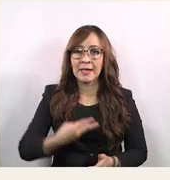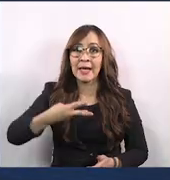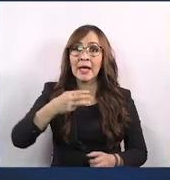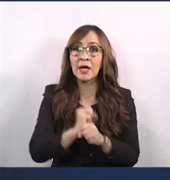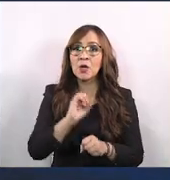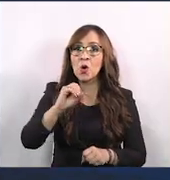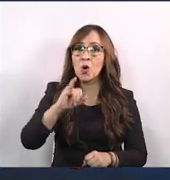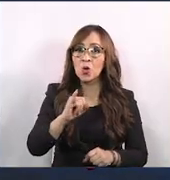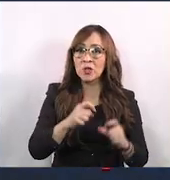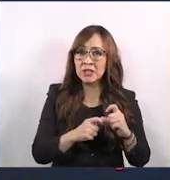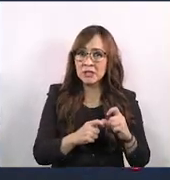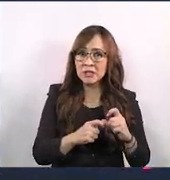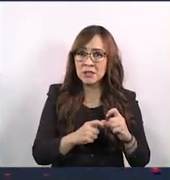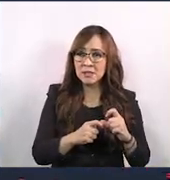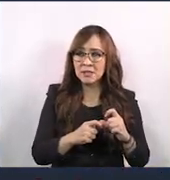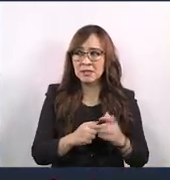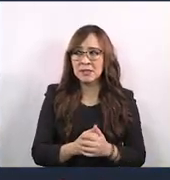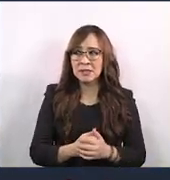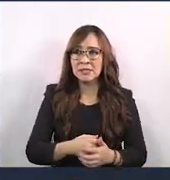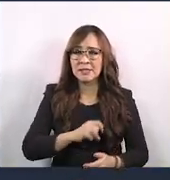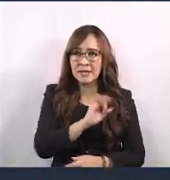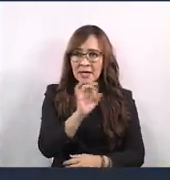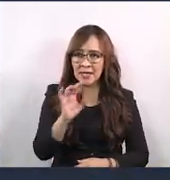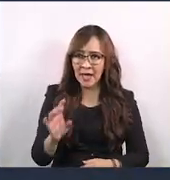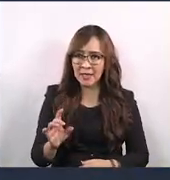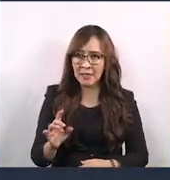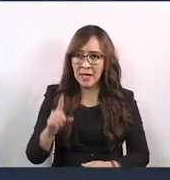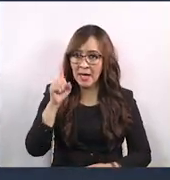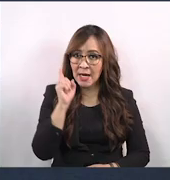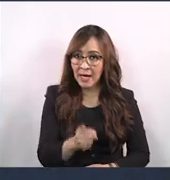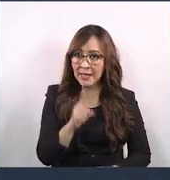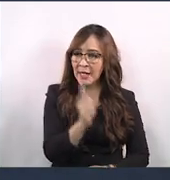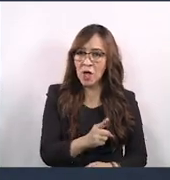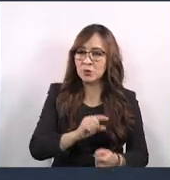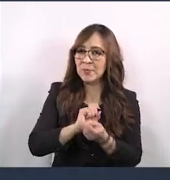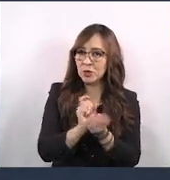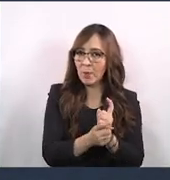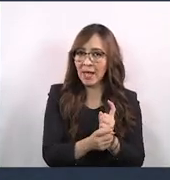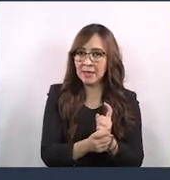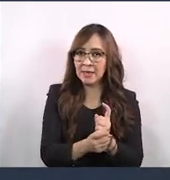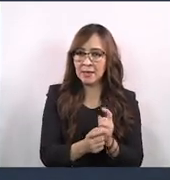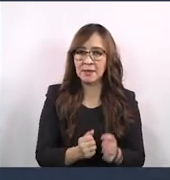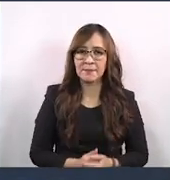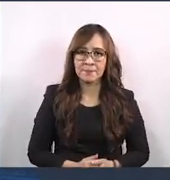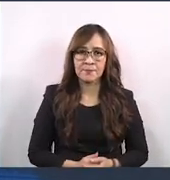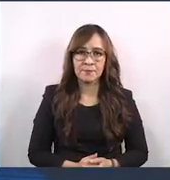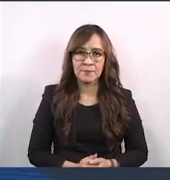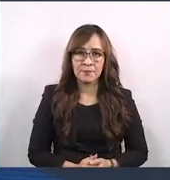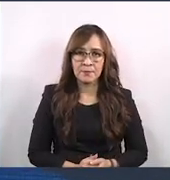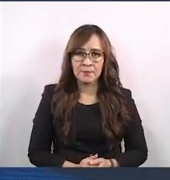bertobat hai tapi kalau saya dimusuhi karena angkring The Kingdom tell you It's ok